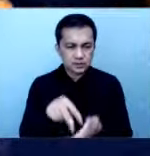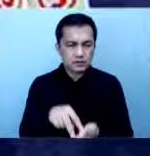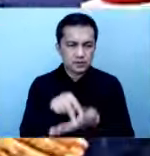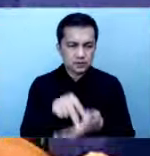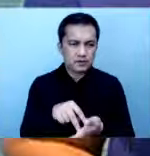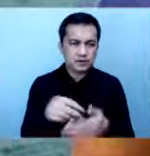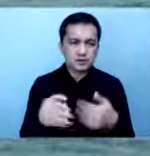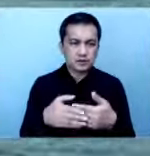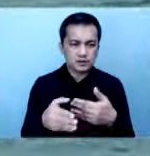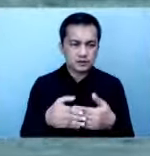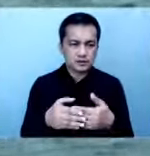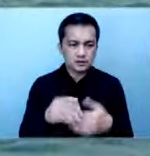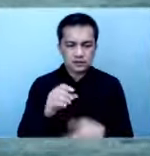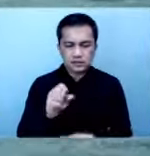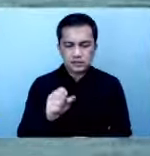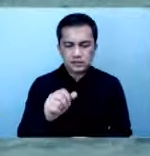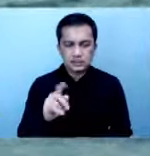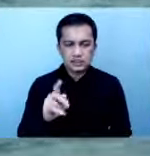malapit sa Sandy Cay 2.